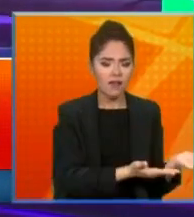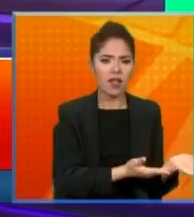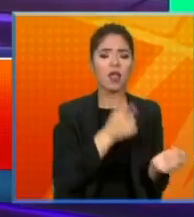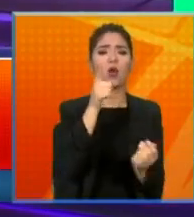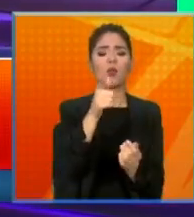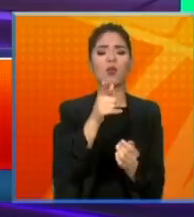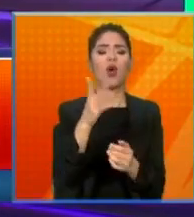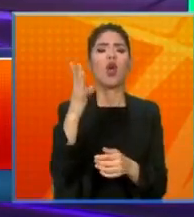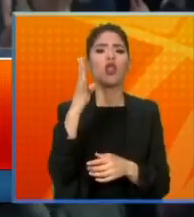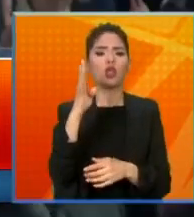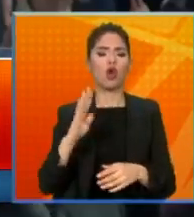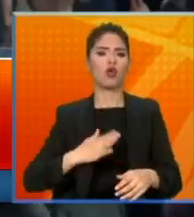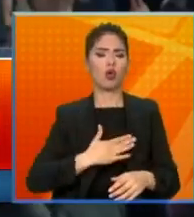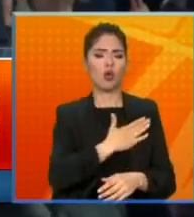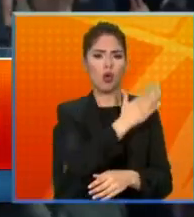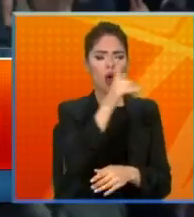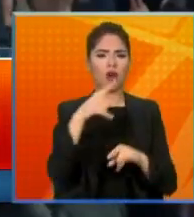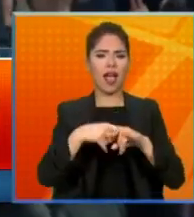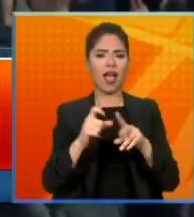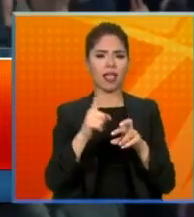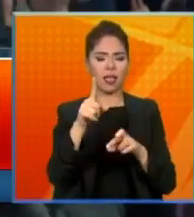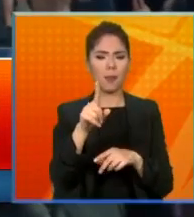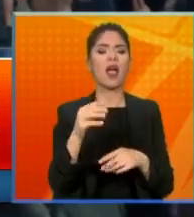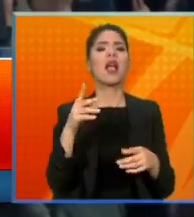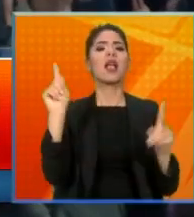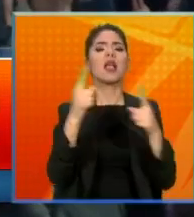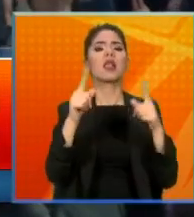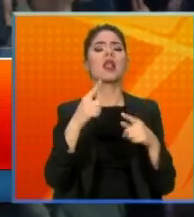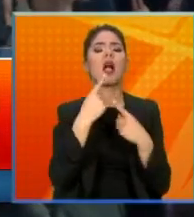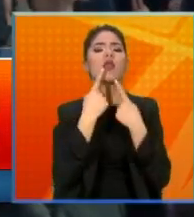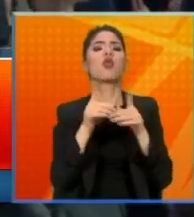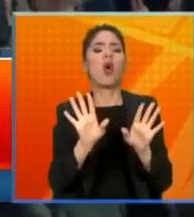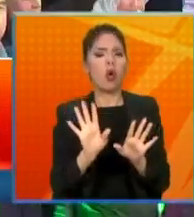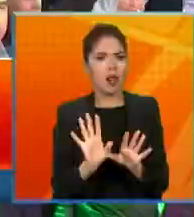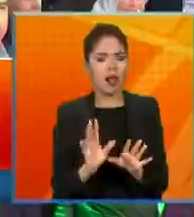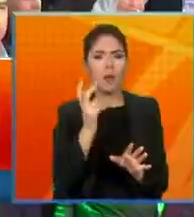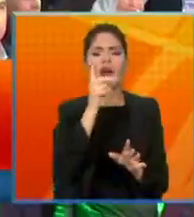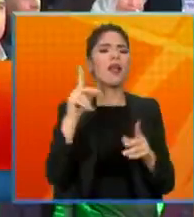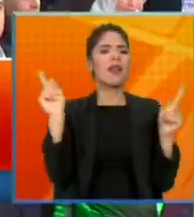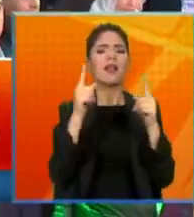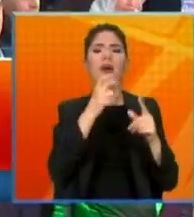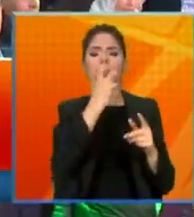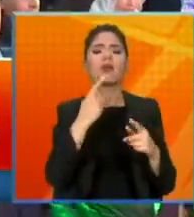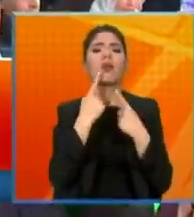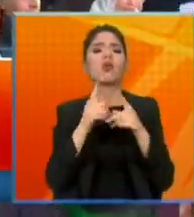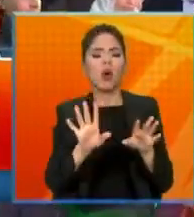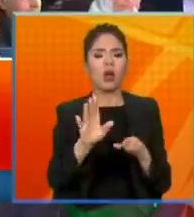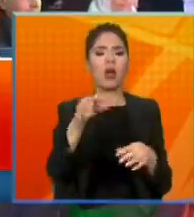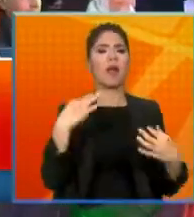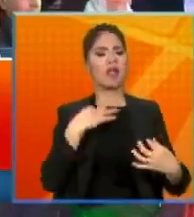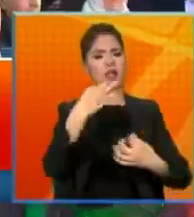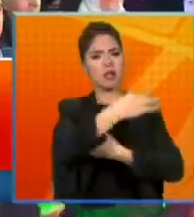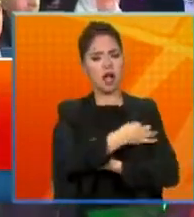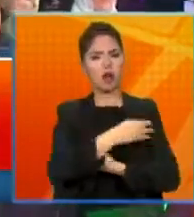olağan kongresini Ankara'da gerçekleştirdi. İstiklal Marşı okunmadı. Öldürülen teröristler için saygı duruşunda bulunuldu.